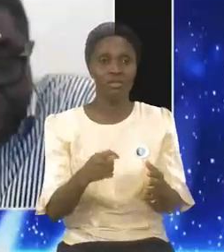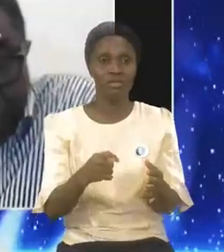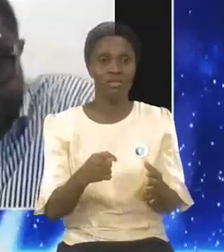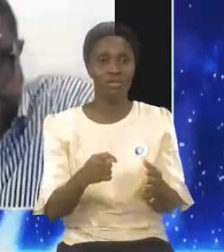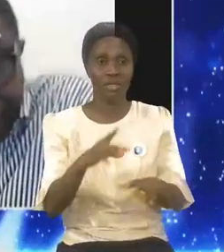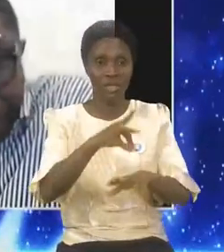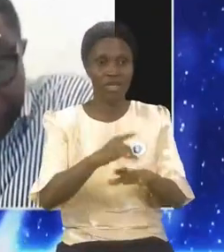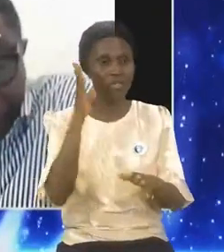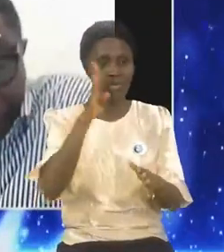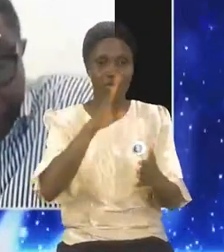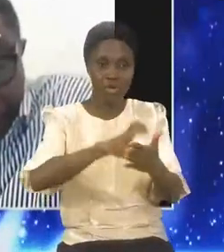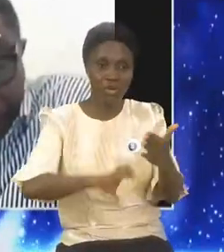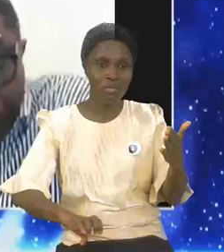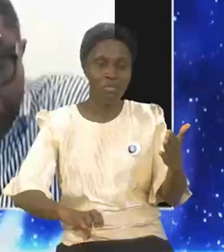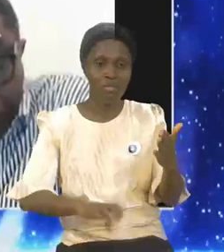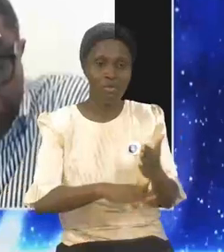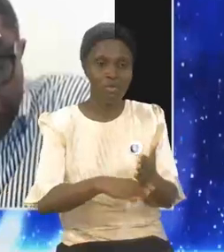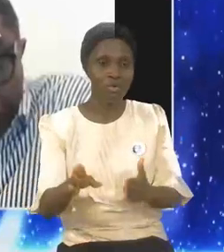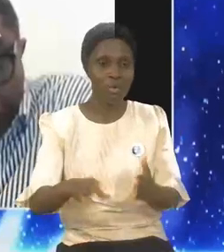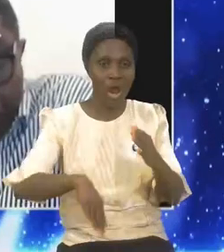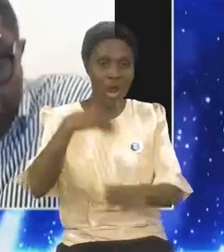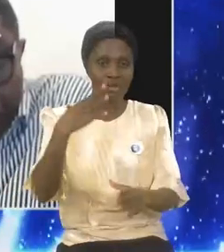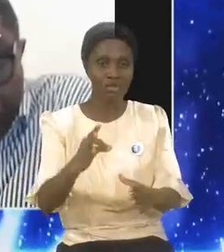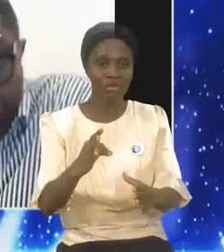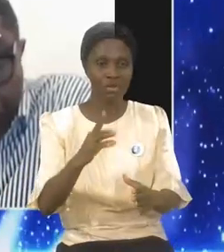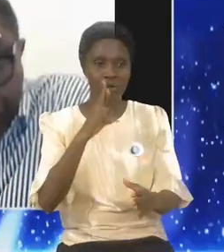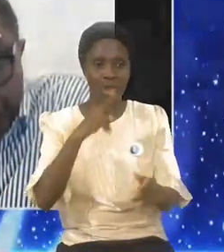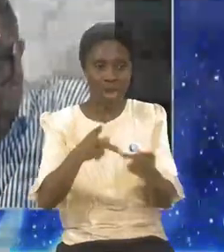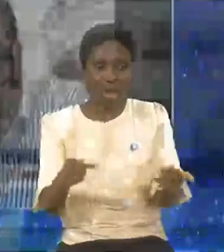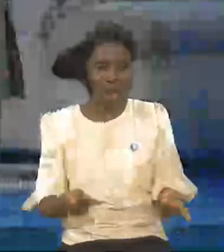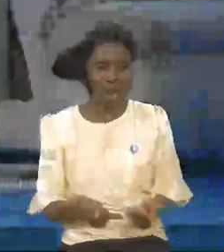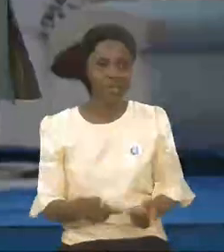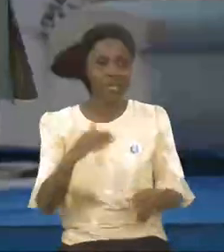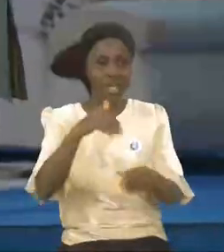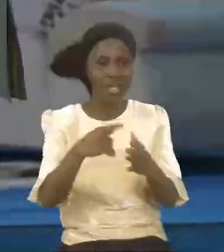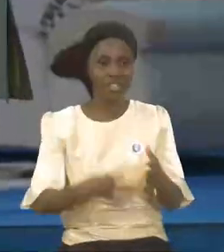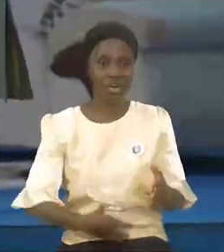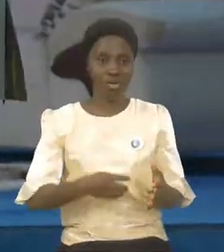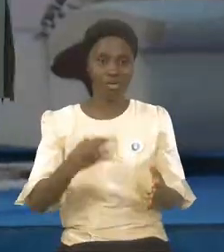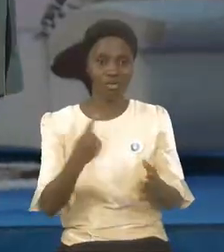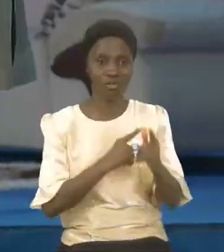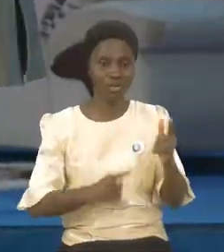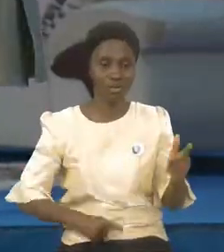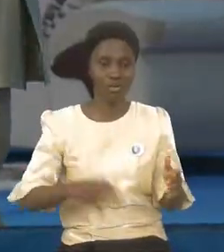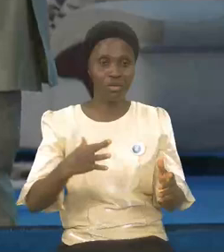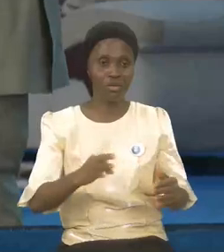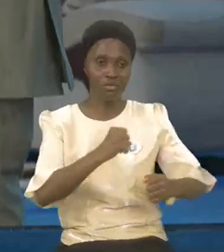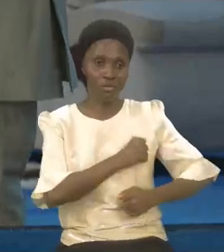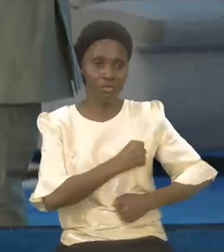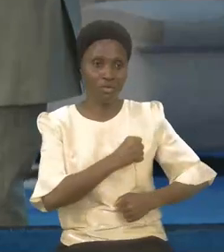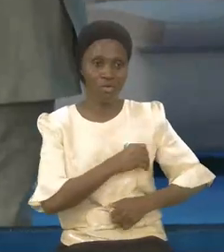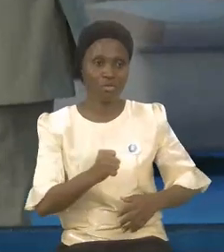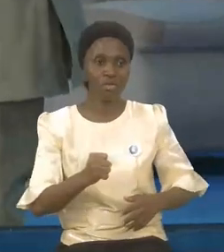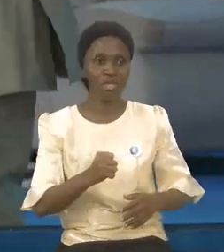sa base par la colère de l'Éternel des armées au jour